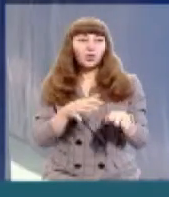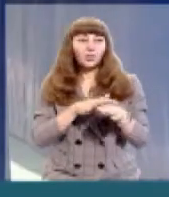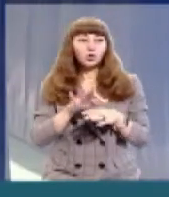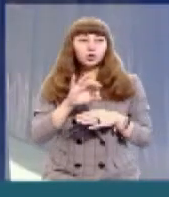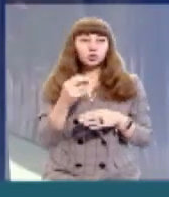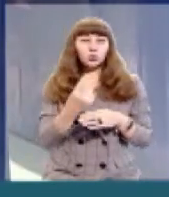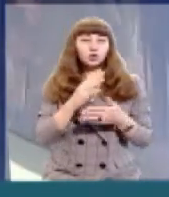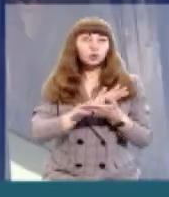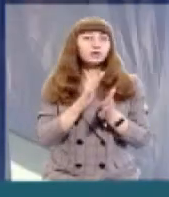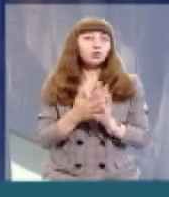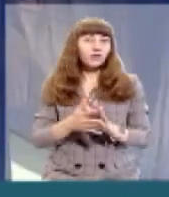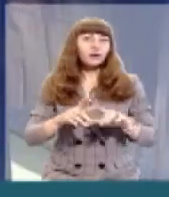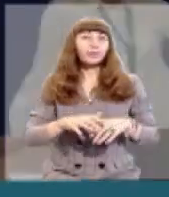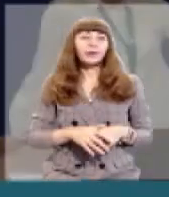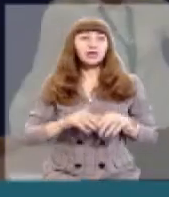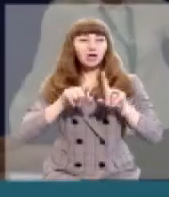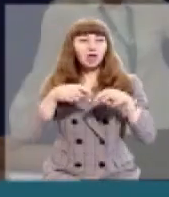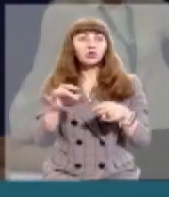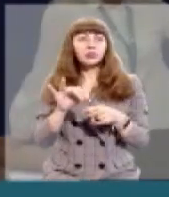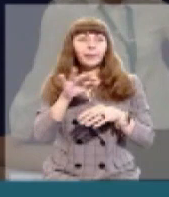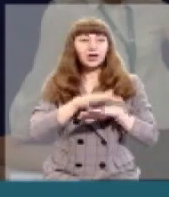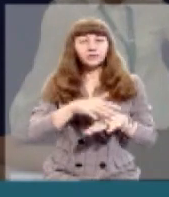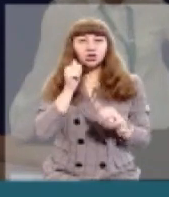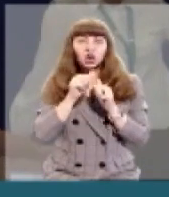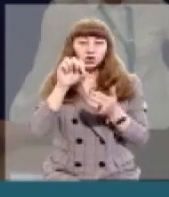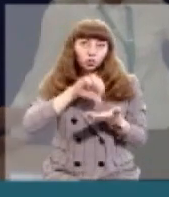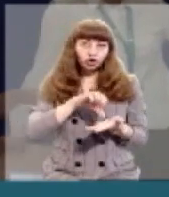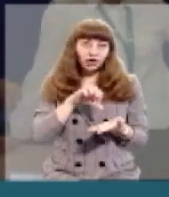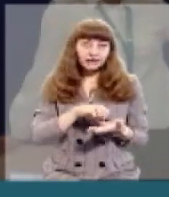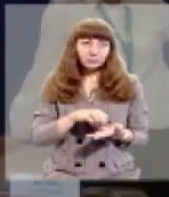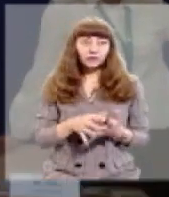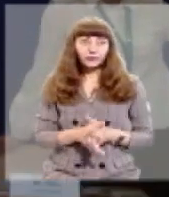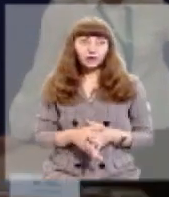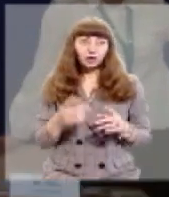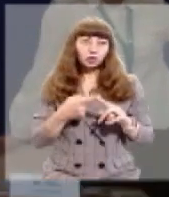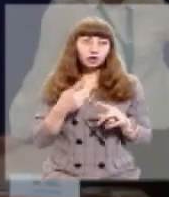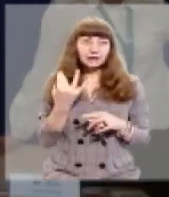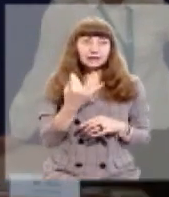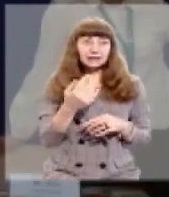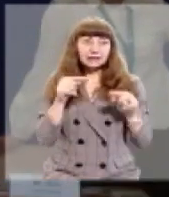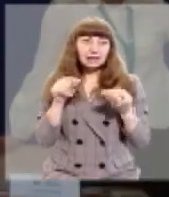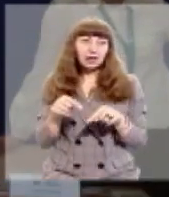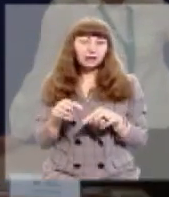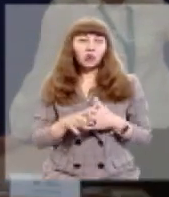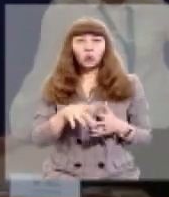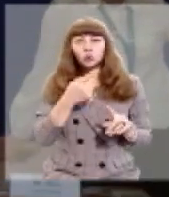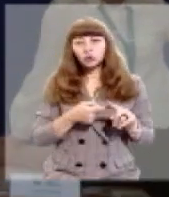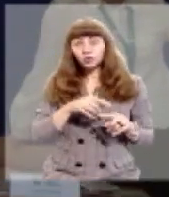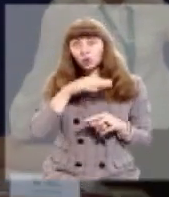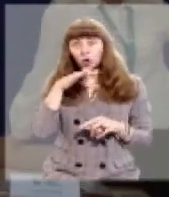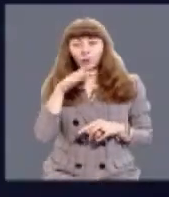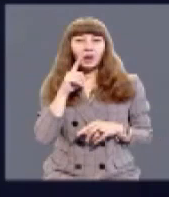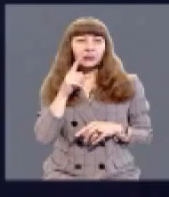полного социального пакета предлагают и банки. Частенько участвуем в таких ярмарках вакансий. Они достаточно интересные для нас, так как очень много молодежи